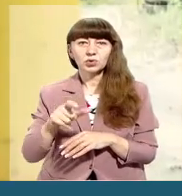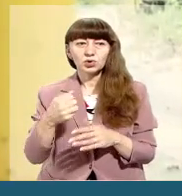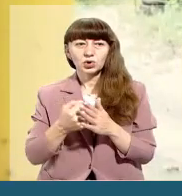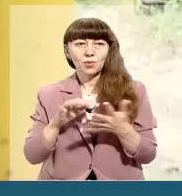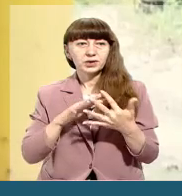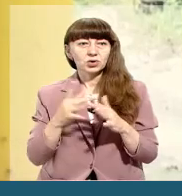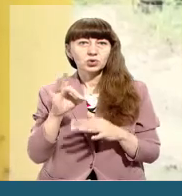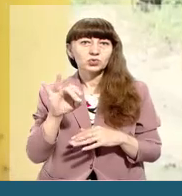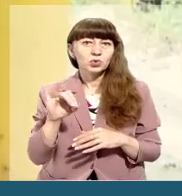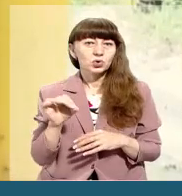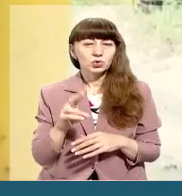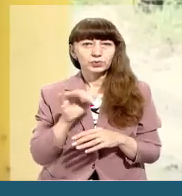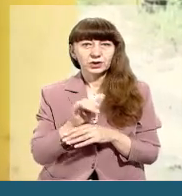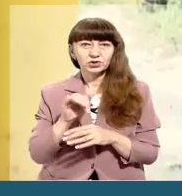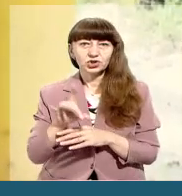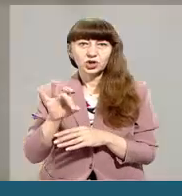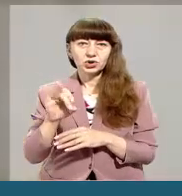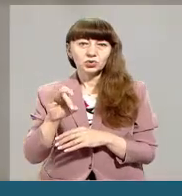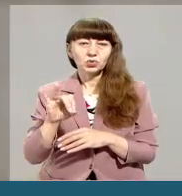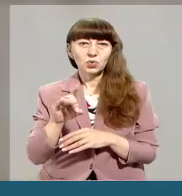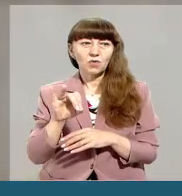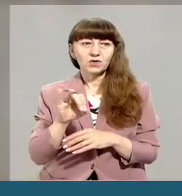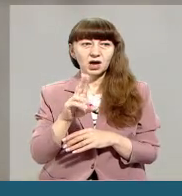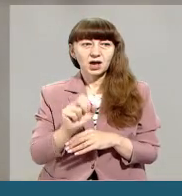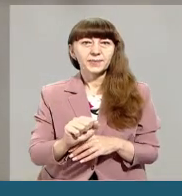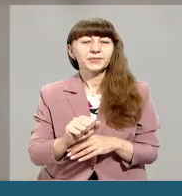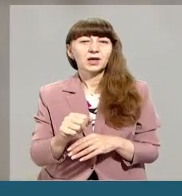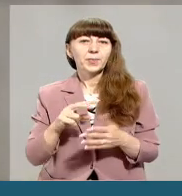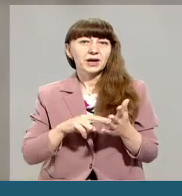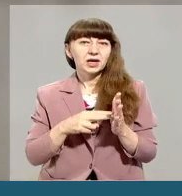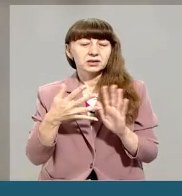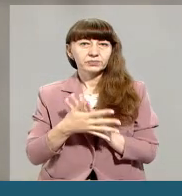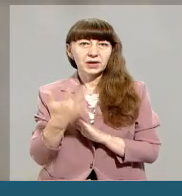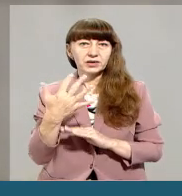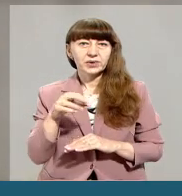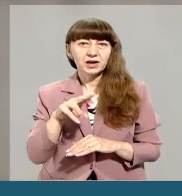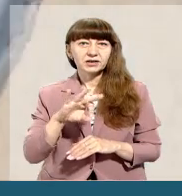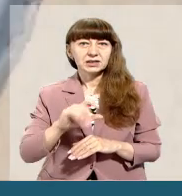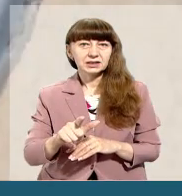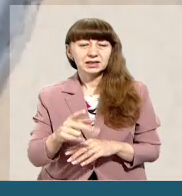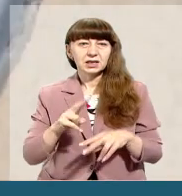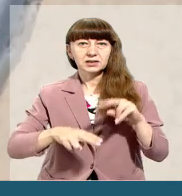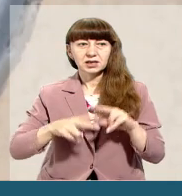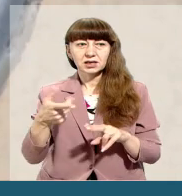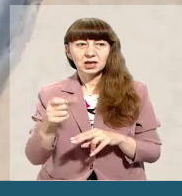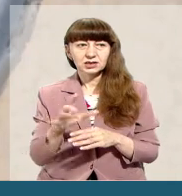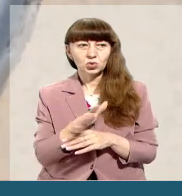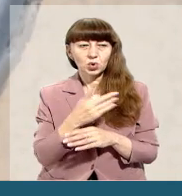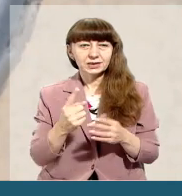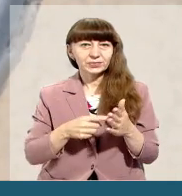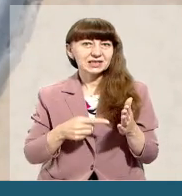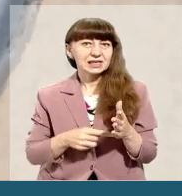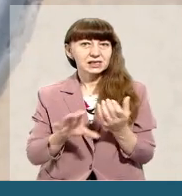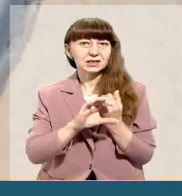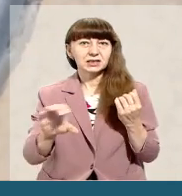поселка Кушмурун с подключением села Черноговка. Стоимость проекта составляет более 5 миллиардов тенге. На строительство газораспределительных